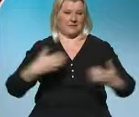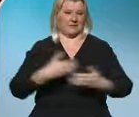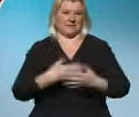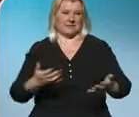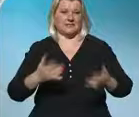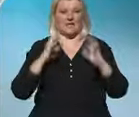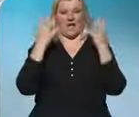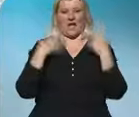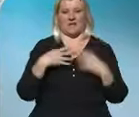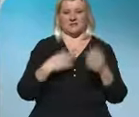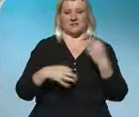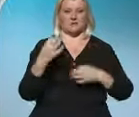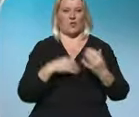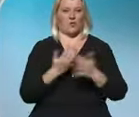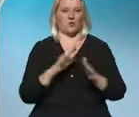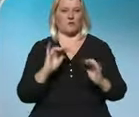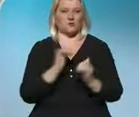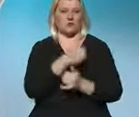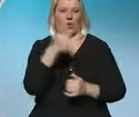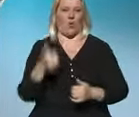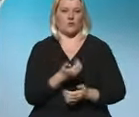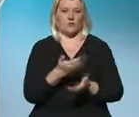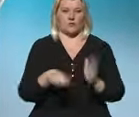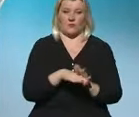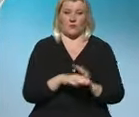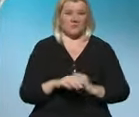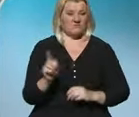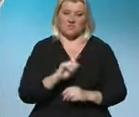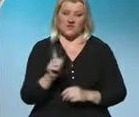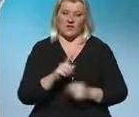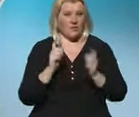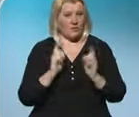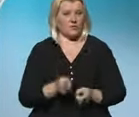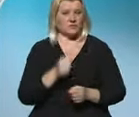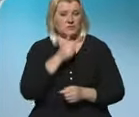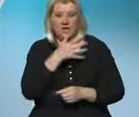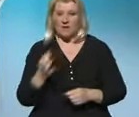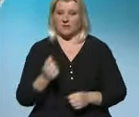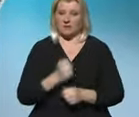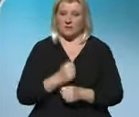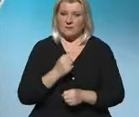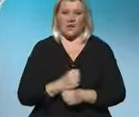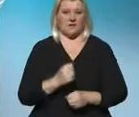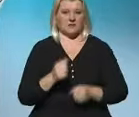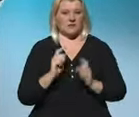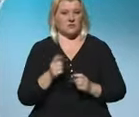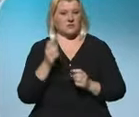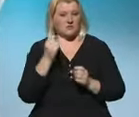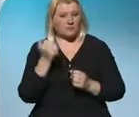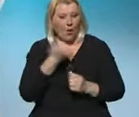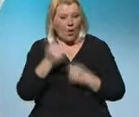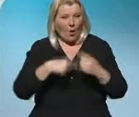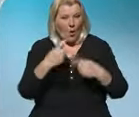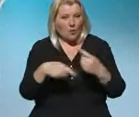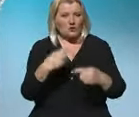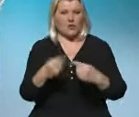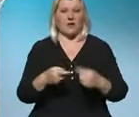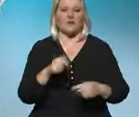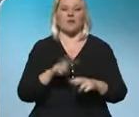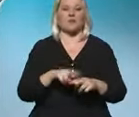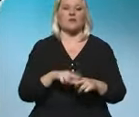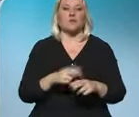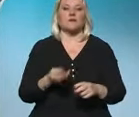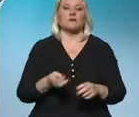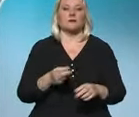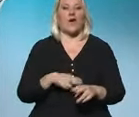tak ta práce je opravdu každodenní a vlastně je potřeba pořád na tom pracovat a něco vymýšlet. A to, co pak je na tom koncertě, je vlastně jenom efekt toho,